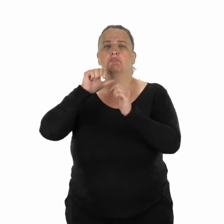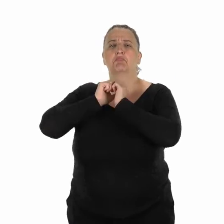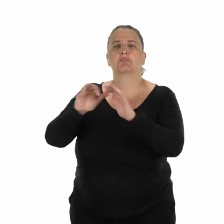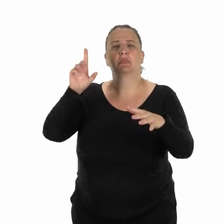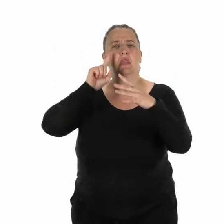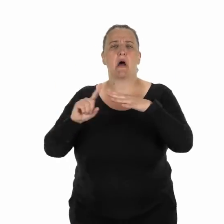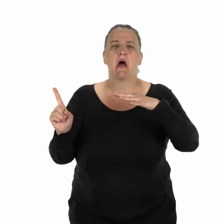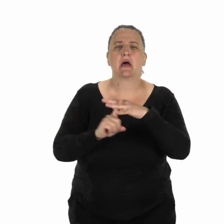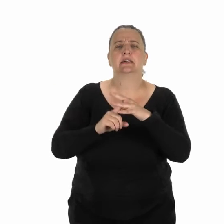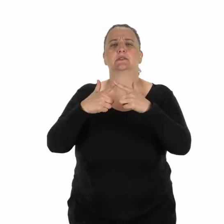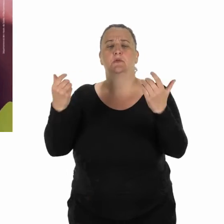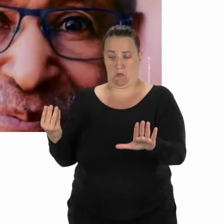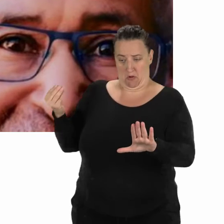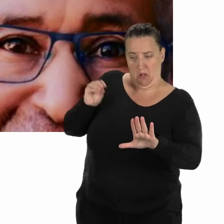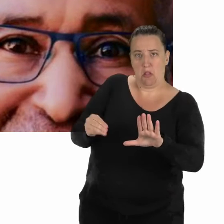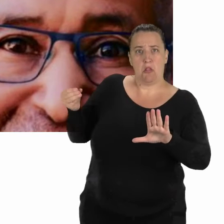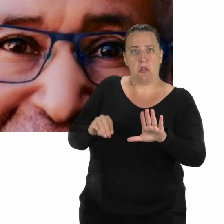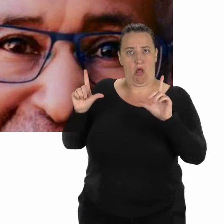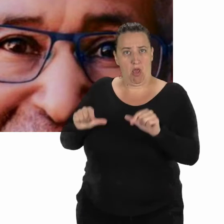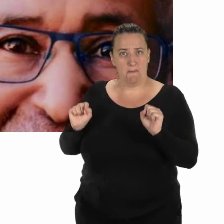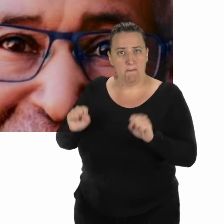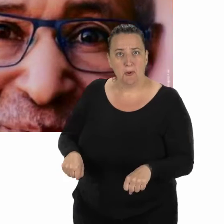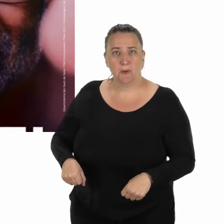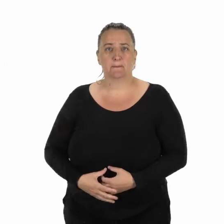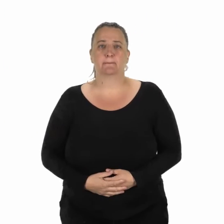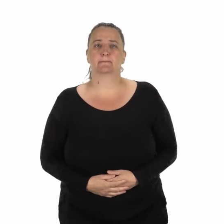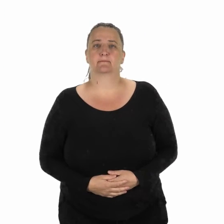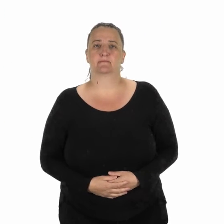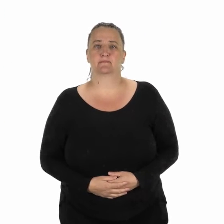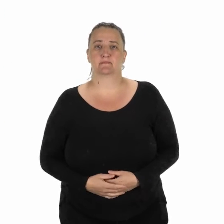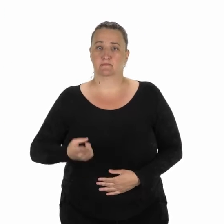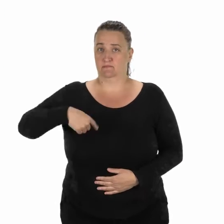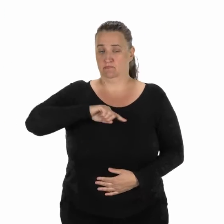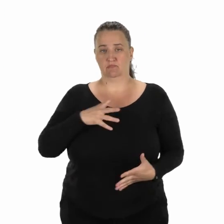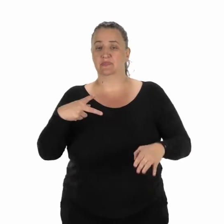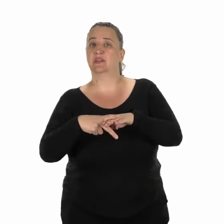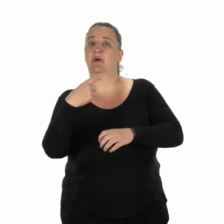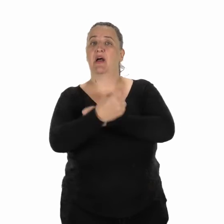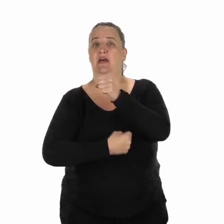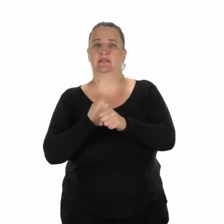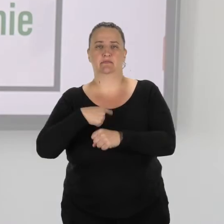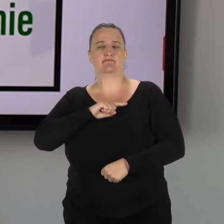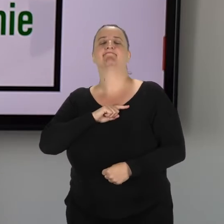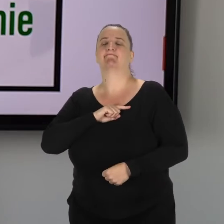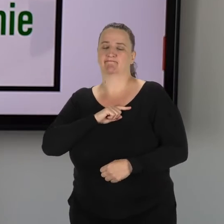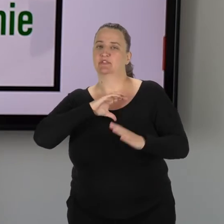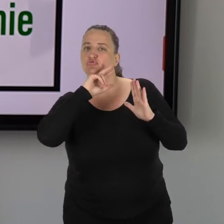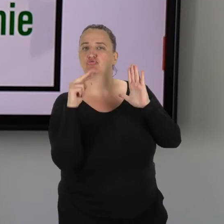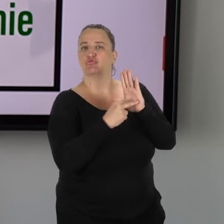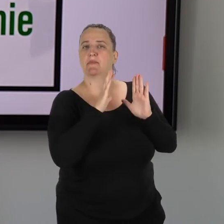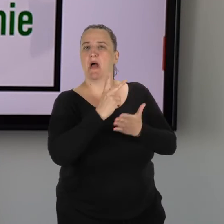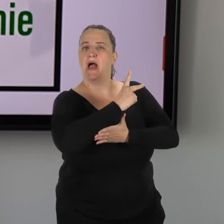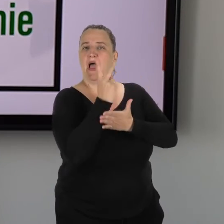ou encore une déclinaison pour une insertion presse, ici un montage d'une pub des Hauts-de-Seine pour l'APA. Nous